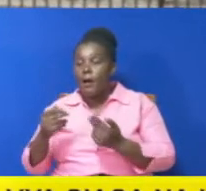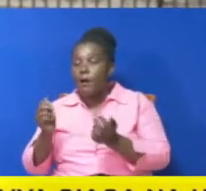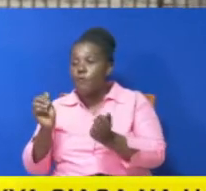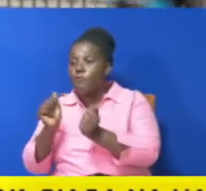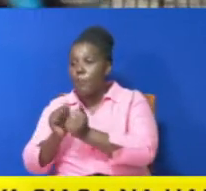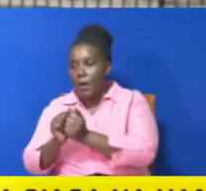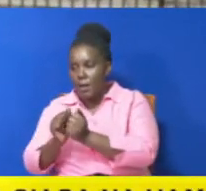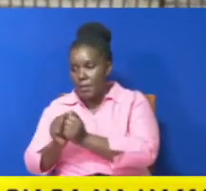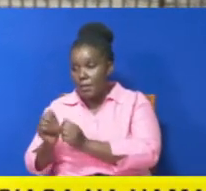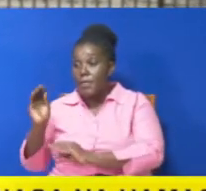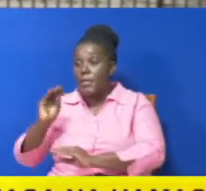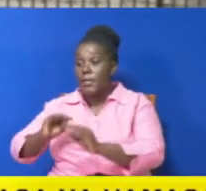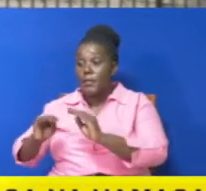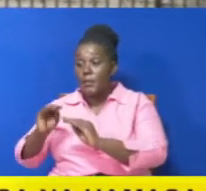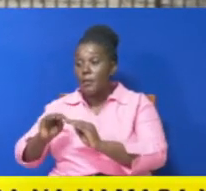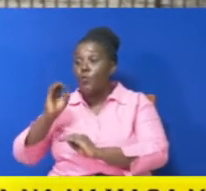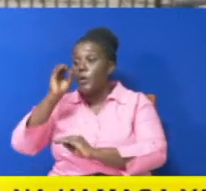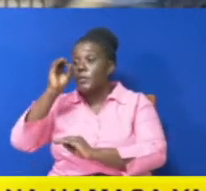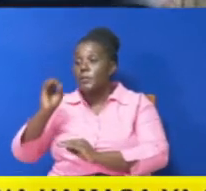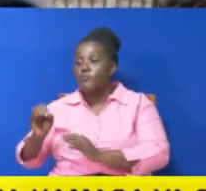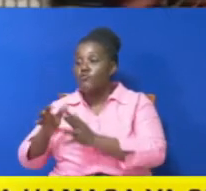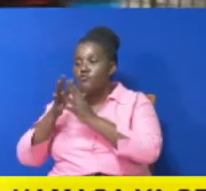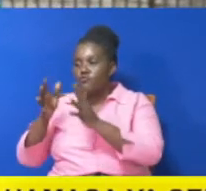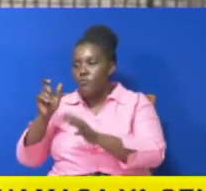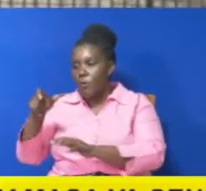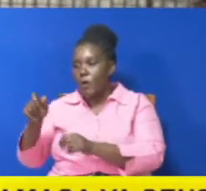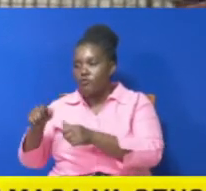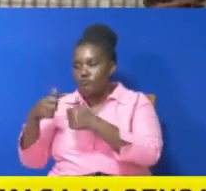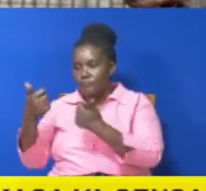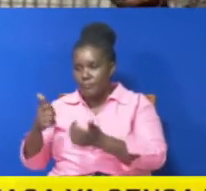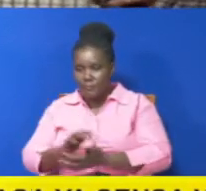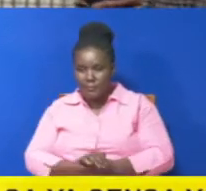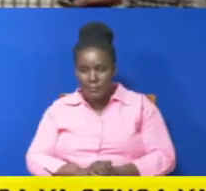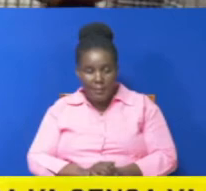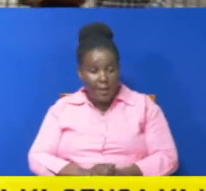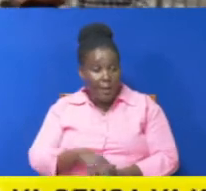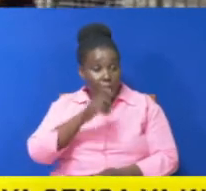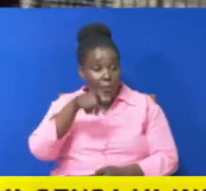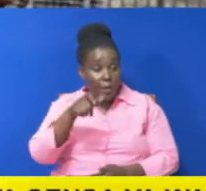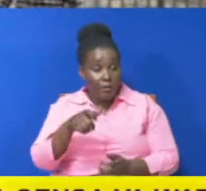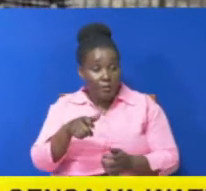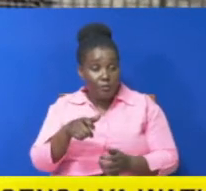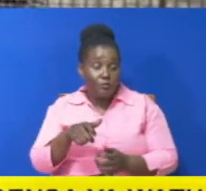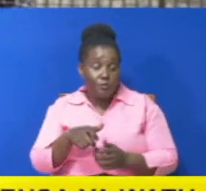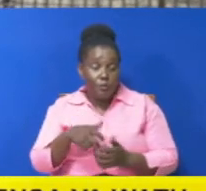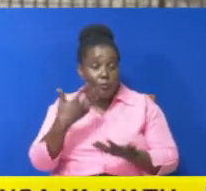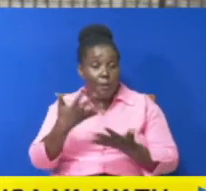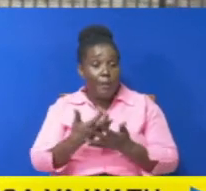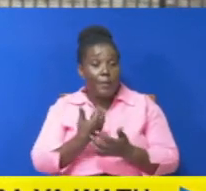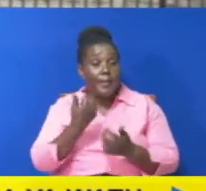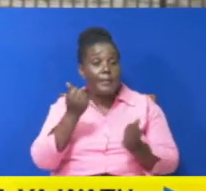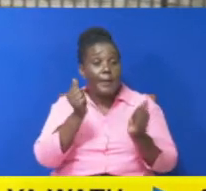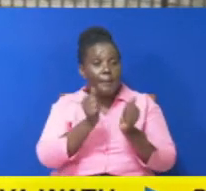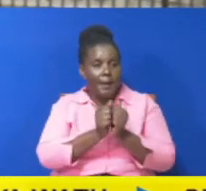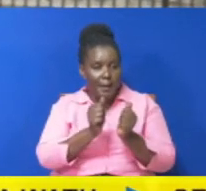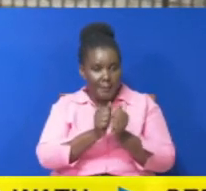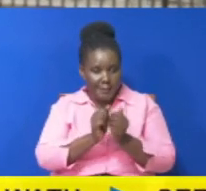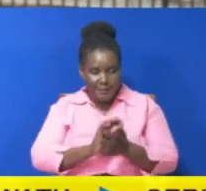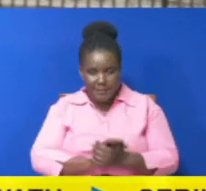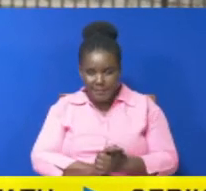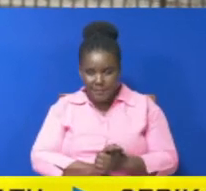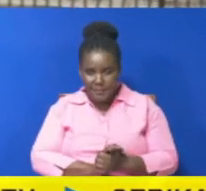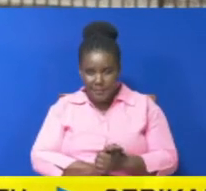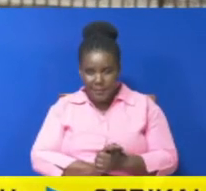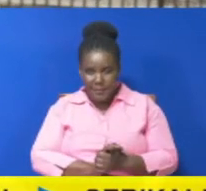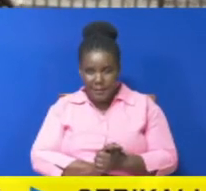na inachangia sana. Kwa sababu kama mtu ana mali kachuma na mwanamke, alafu yule mwanamke anakuja